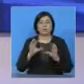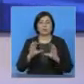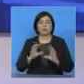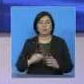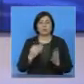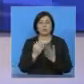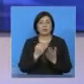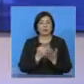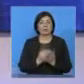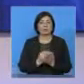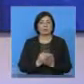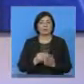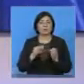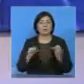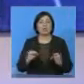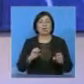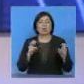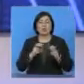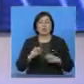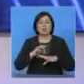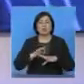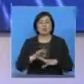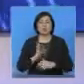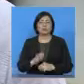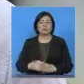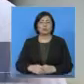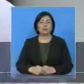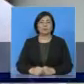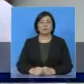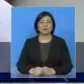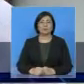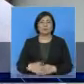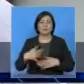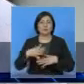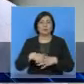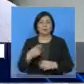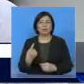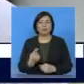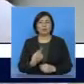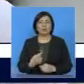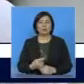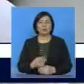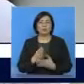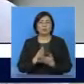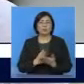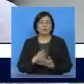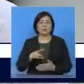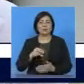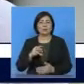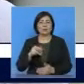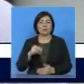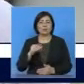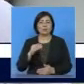бабы бойынша іс қозғалып, сотқа дейінгі тергеу жүріп жатыр. Банктардың бірінің менеджері